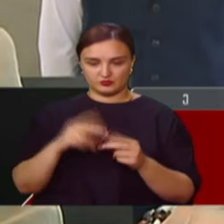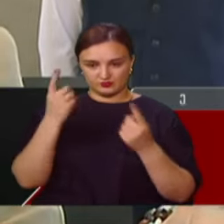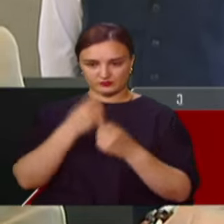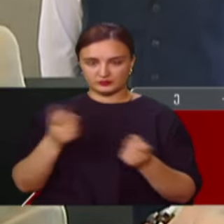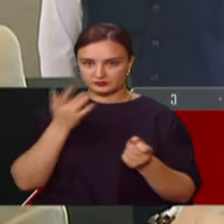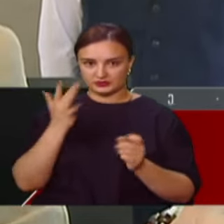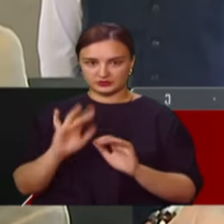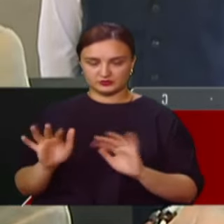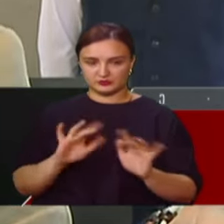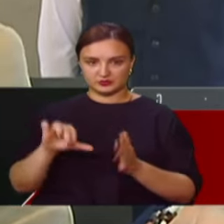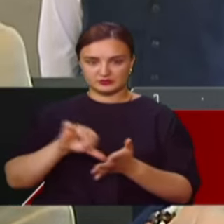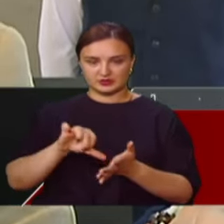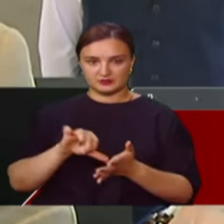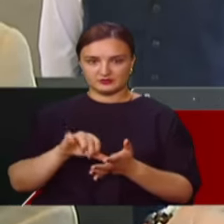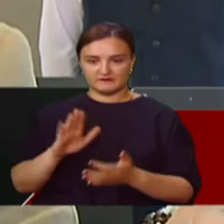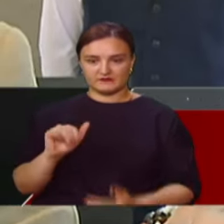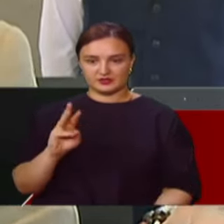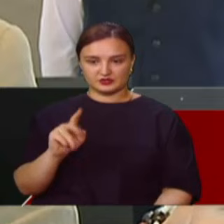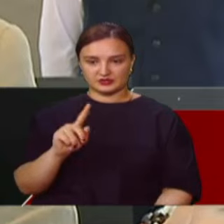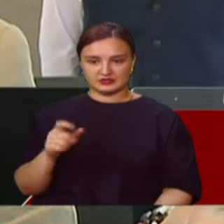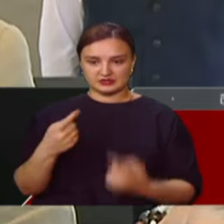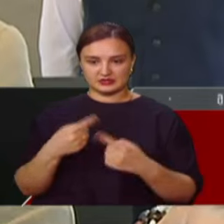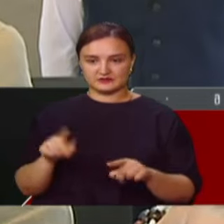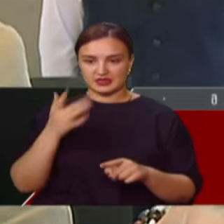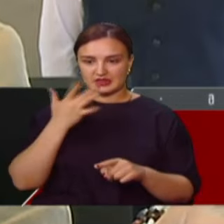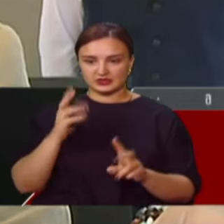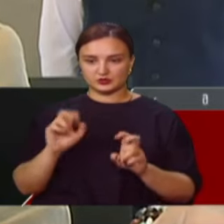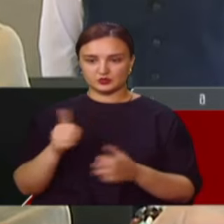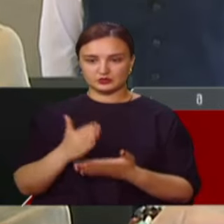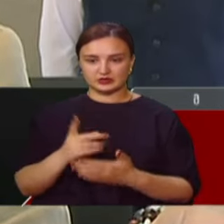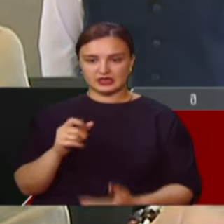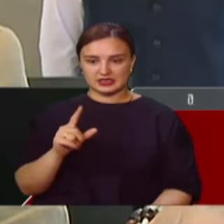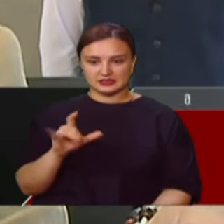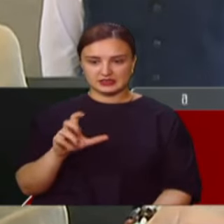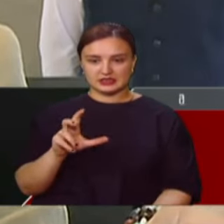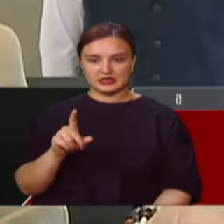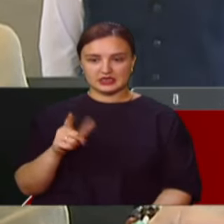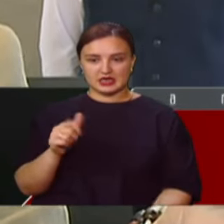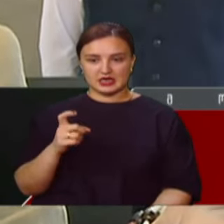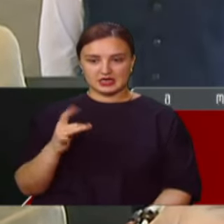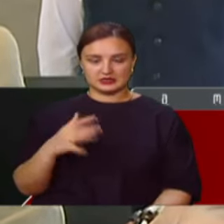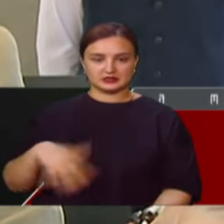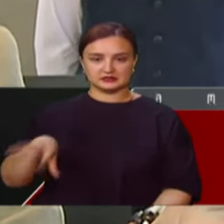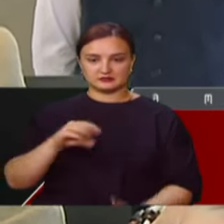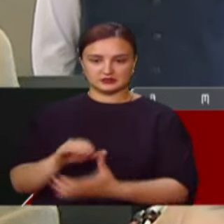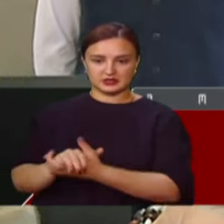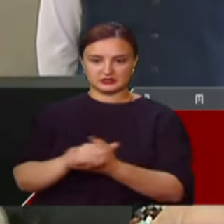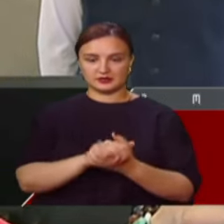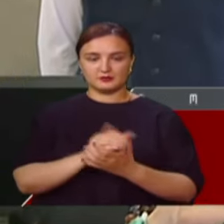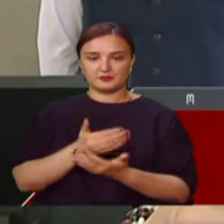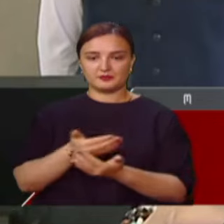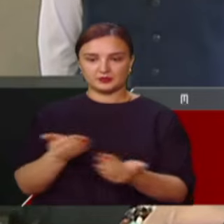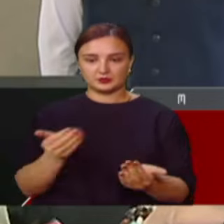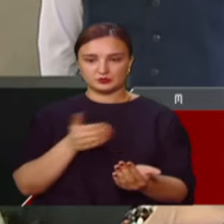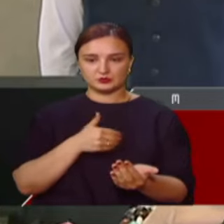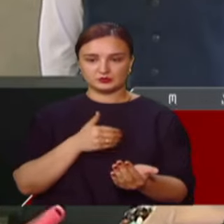თქმა უნდა, ნაცმოძრაობის წარმომადგენელი გიორგი ვაშაძე, სხვა ნაციონალებს, როგორც არიან ხაზარაძე, გახარია და სხვები, რომ გაერთიანდნენ. ანუ მათ სურთ, რომ